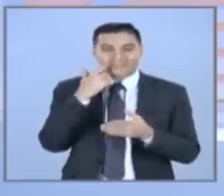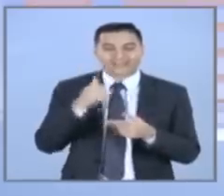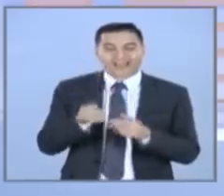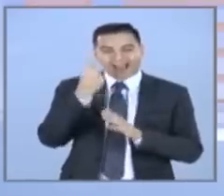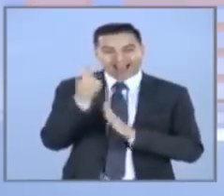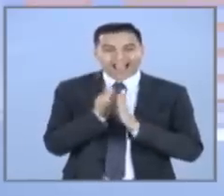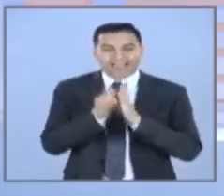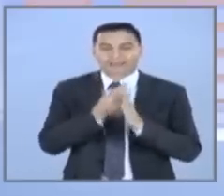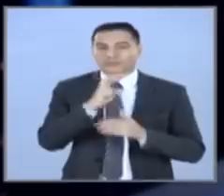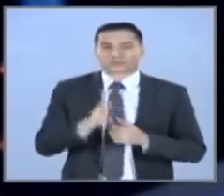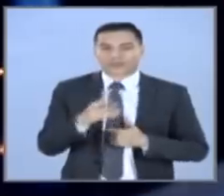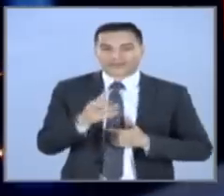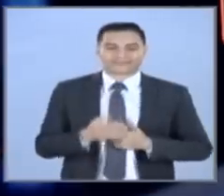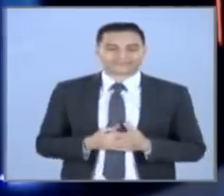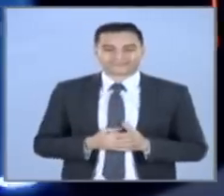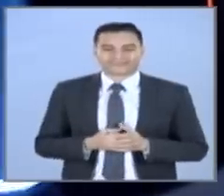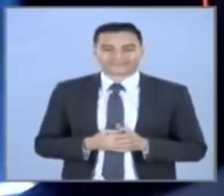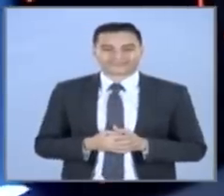أدب والسؤال.